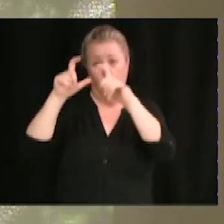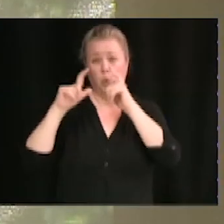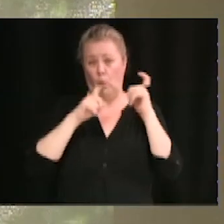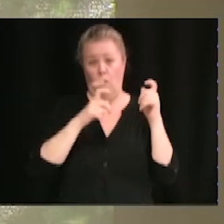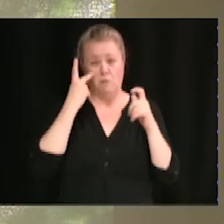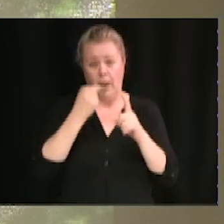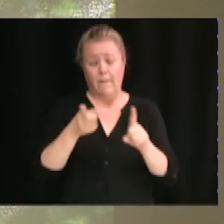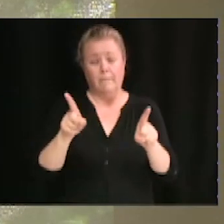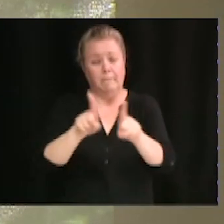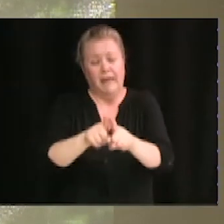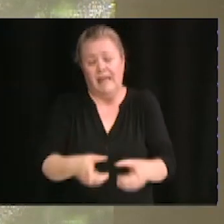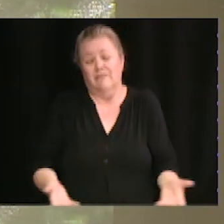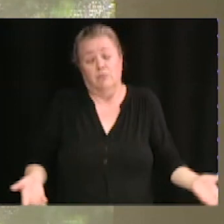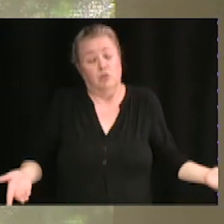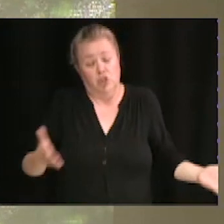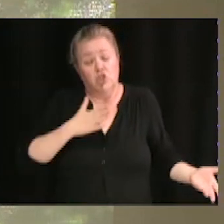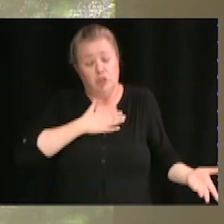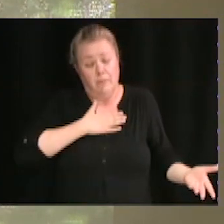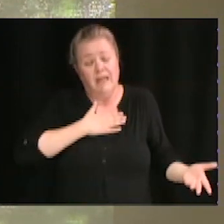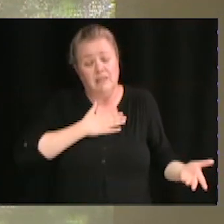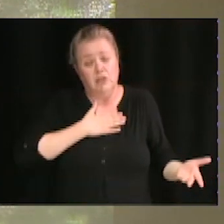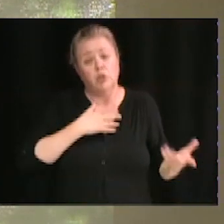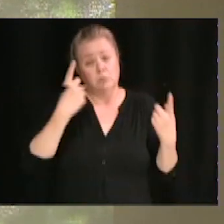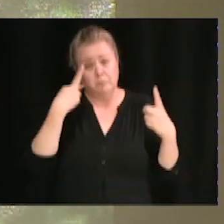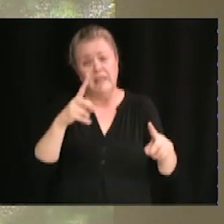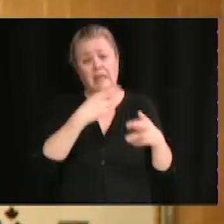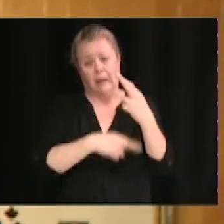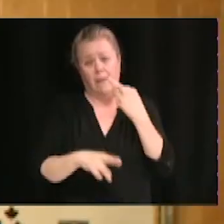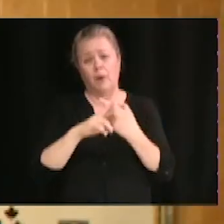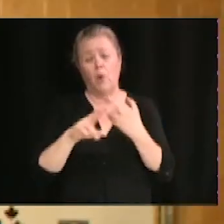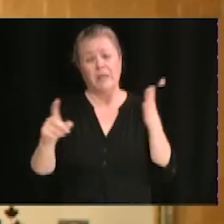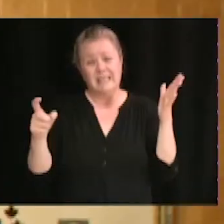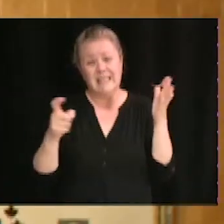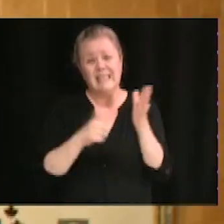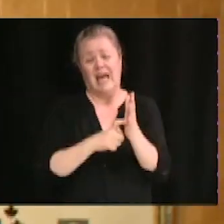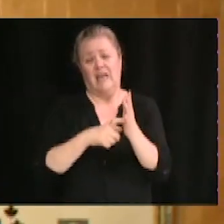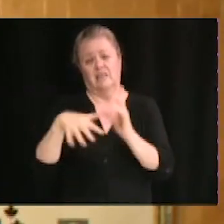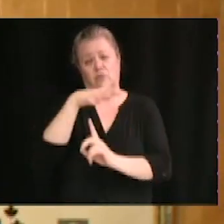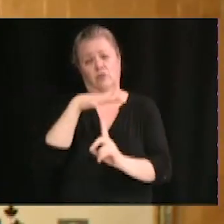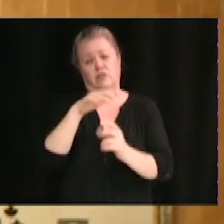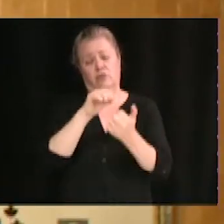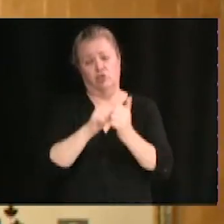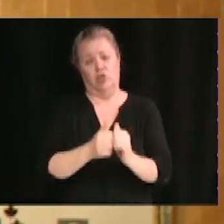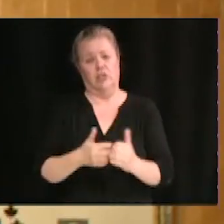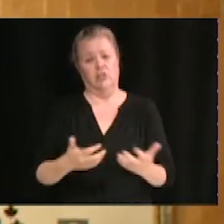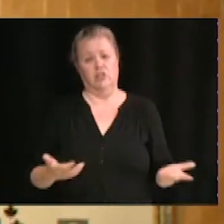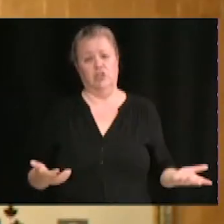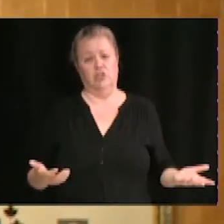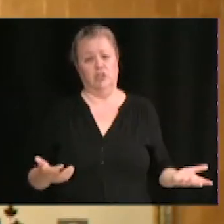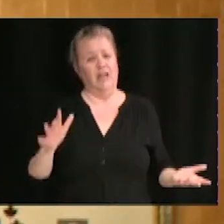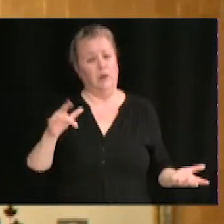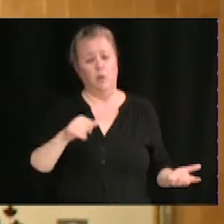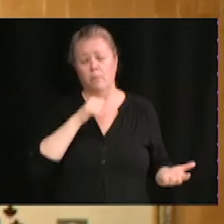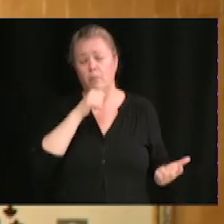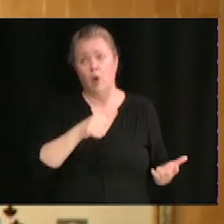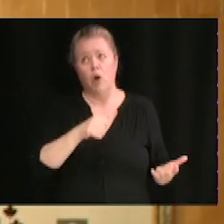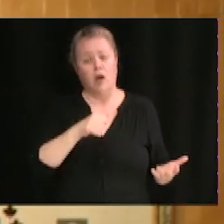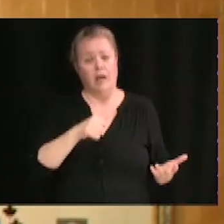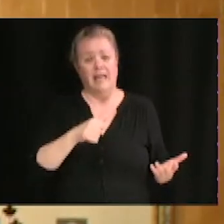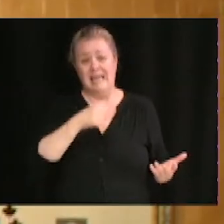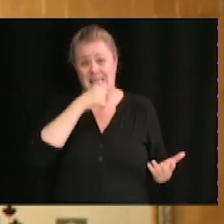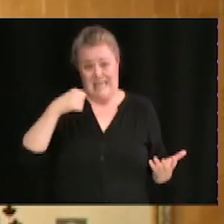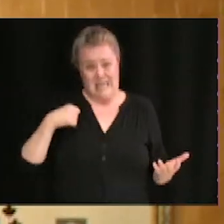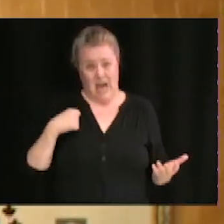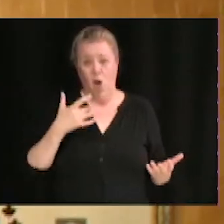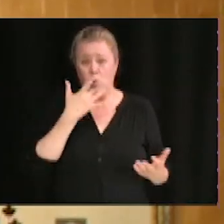Alors, à un moment donné, j'aimerais bien avoir une réponse, à quel moment la situation va changer. Parce que ce n pas juste agressant. Hier soir, je voulais me coucher